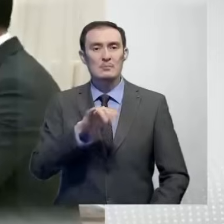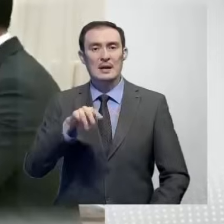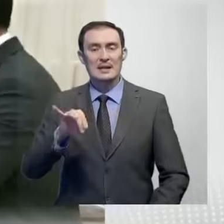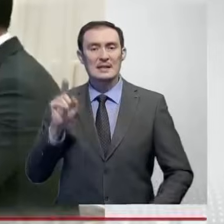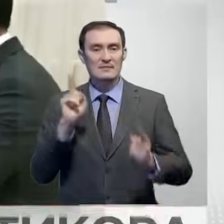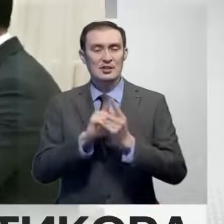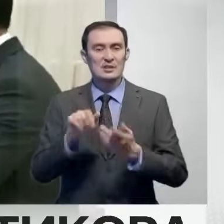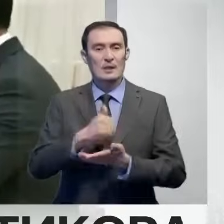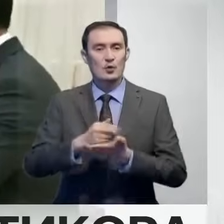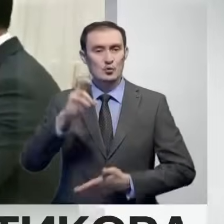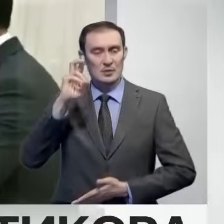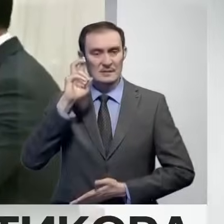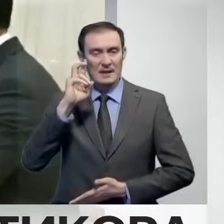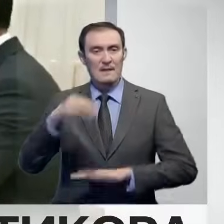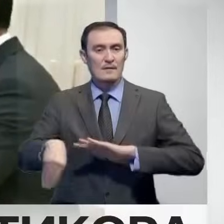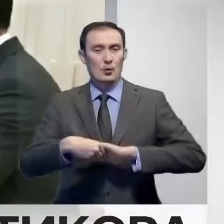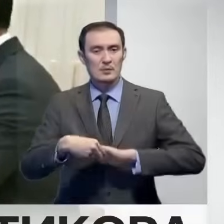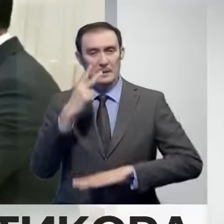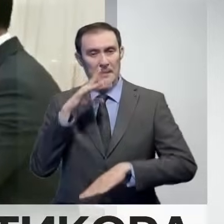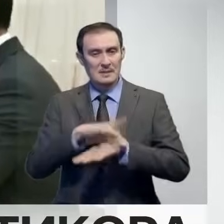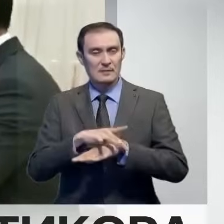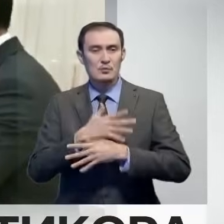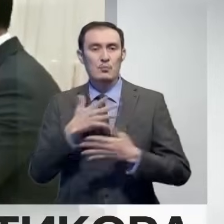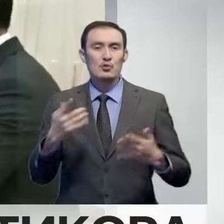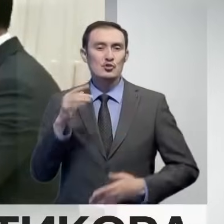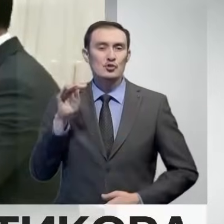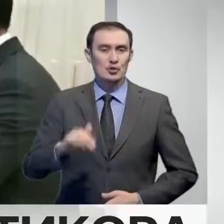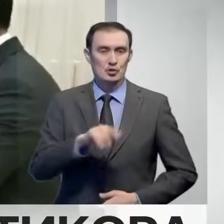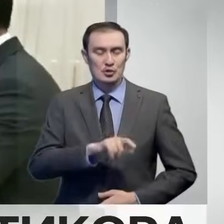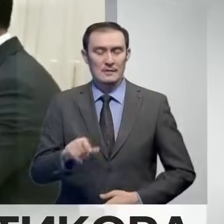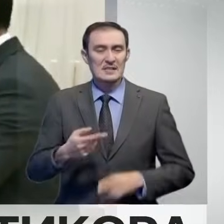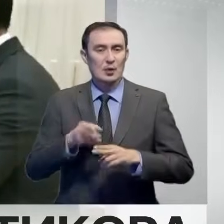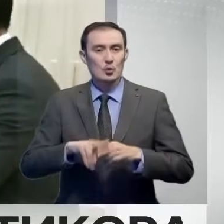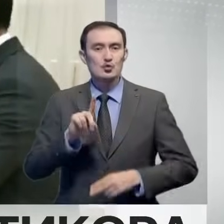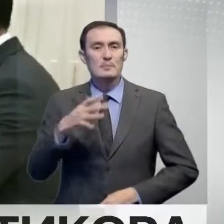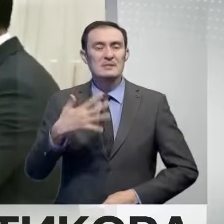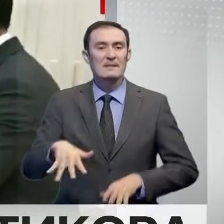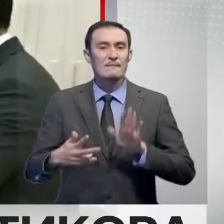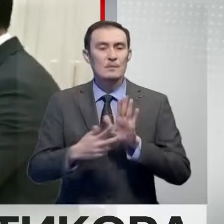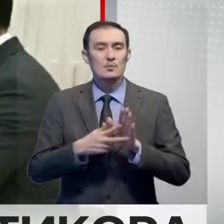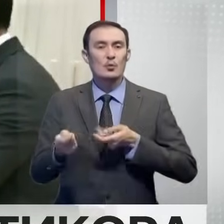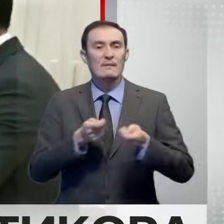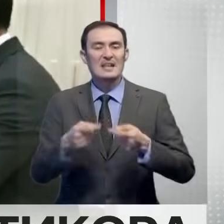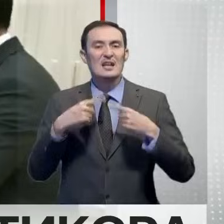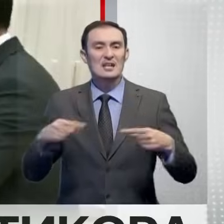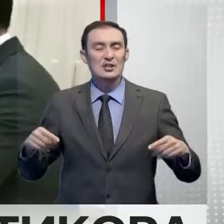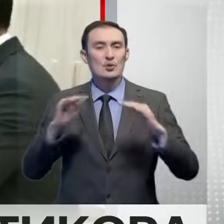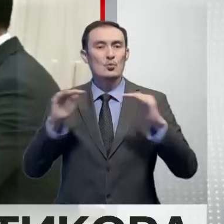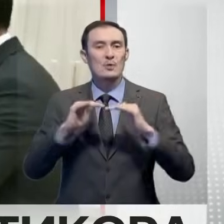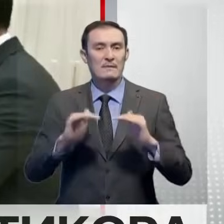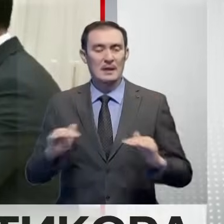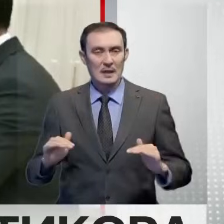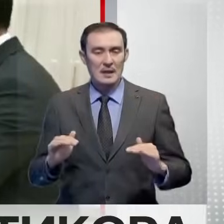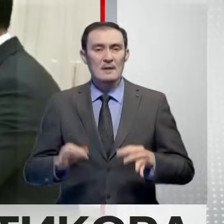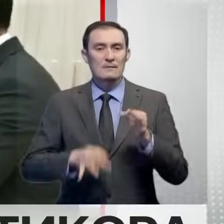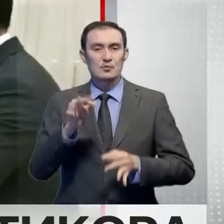встречу с главой государства. В коррупции подозреваются больше 1000 человек, из которых 158 руководители различных уровней.